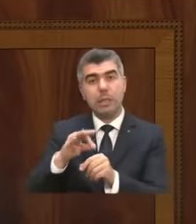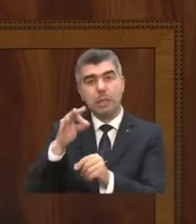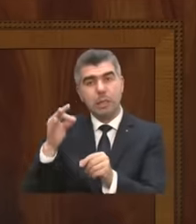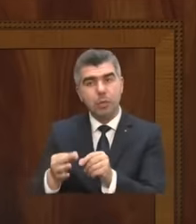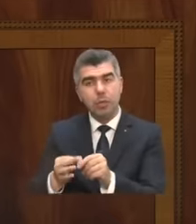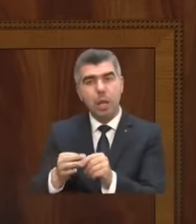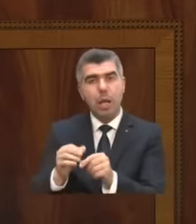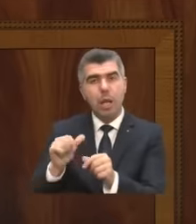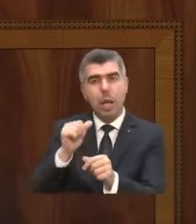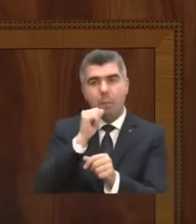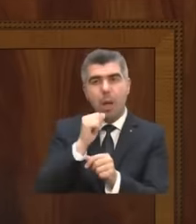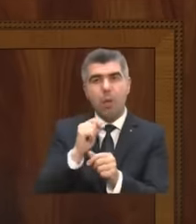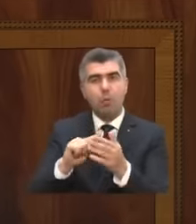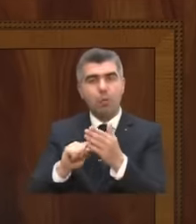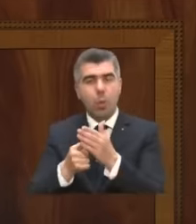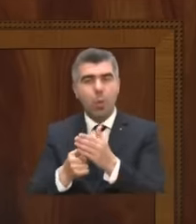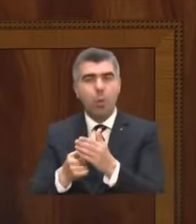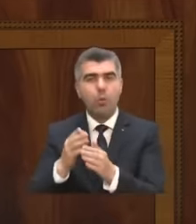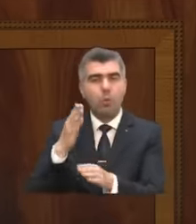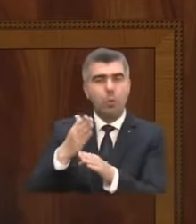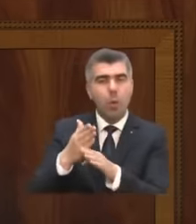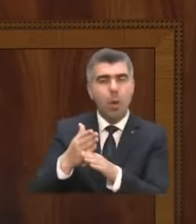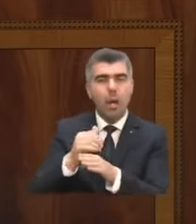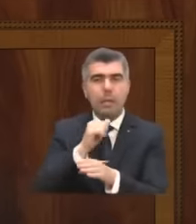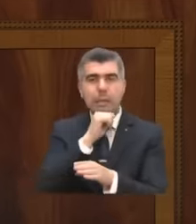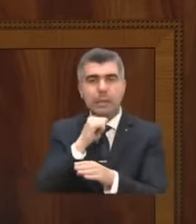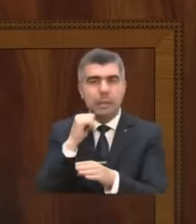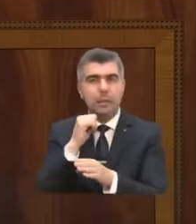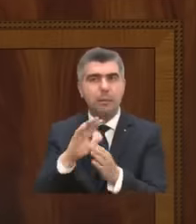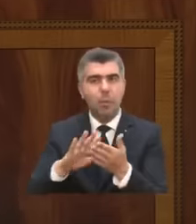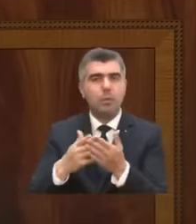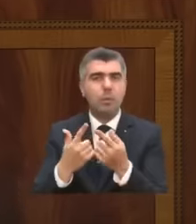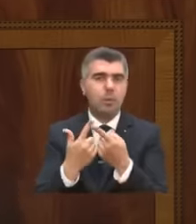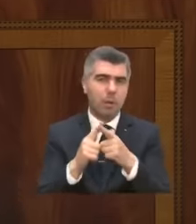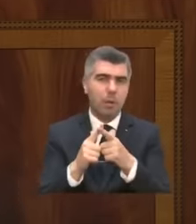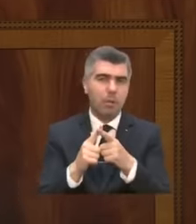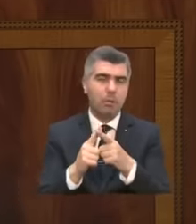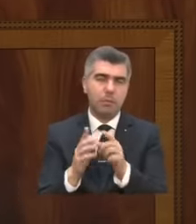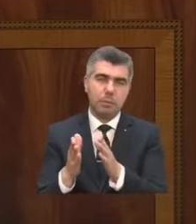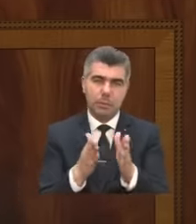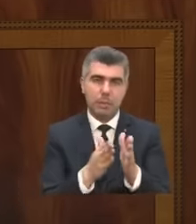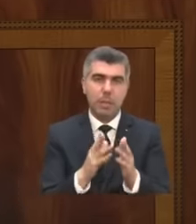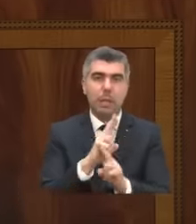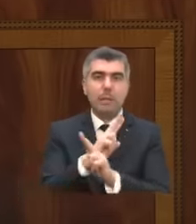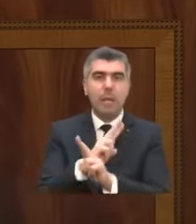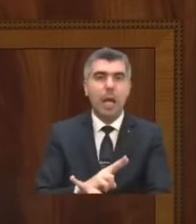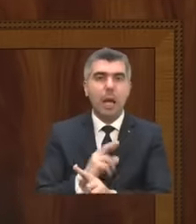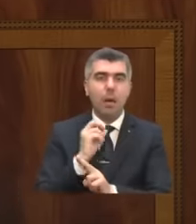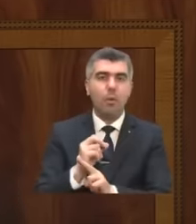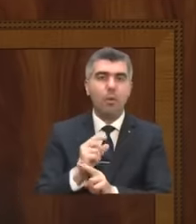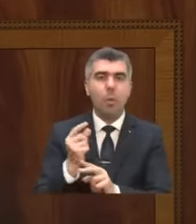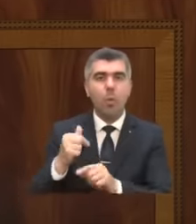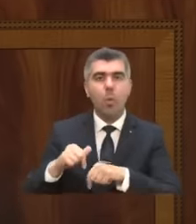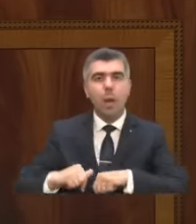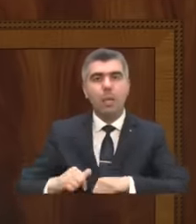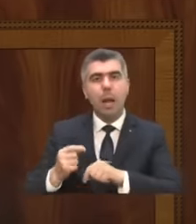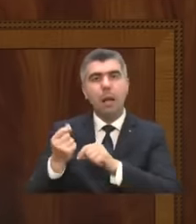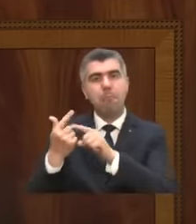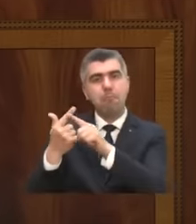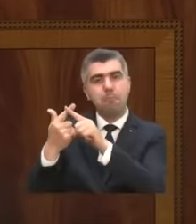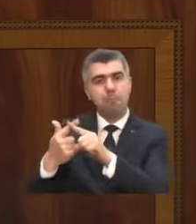والطحين والسكر والبوطة دام الحكومات السابقة. بنفس القياس أي تصور لإصلاح التقاعد؟ حسب ما يروج حول وزارة المالية تريدون أيضا